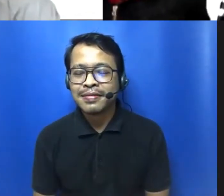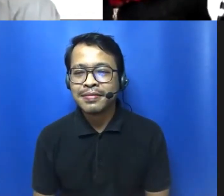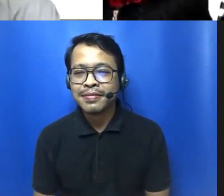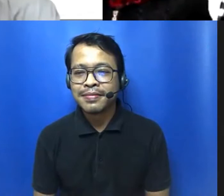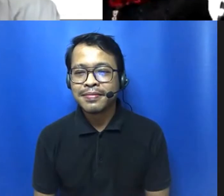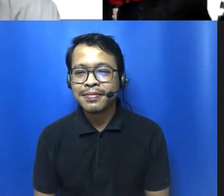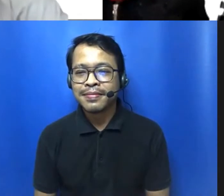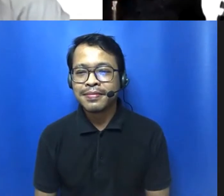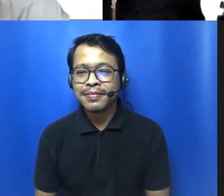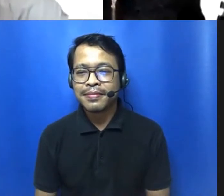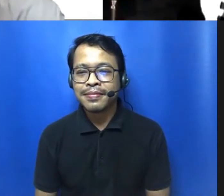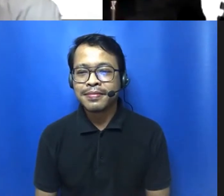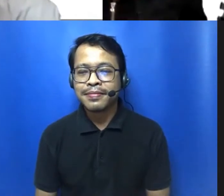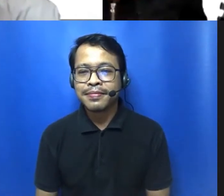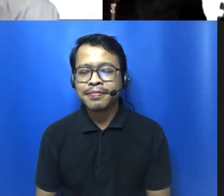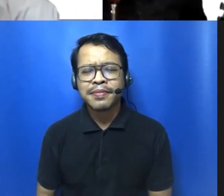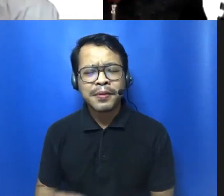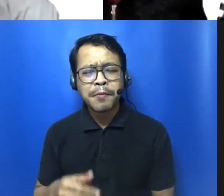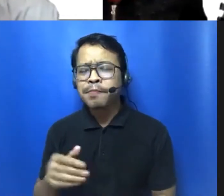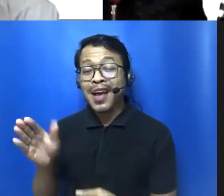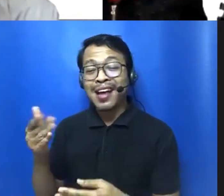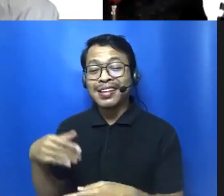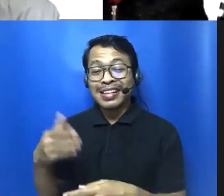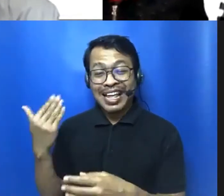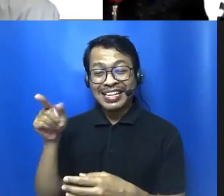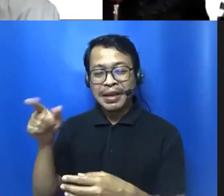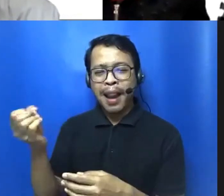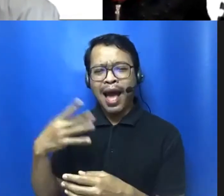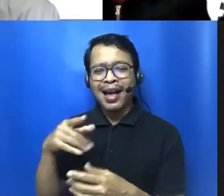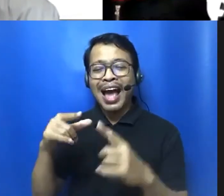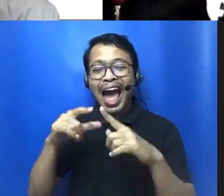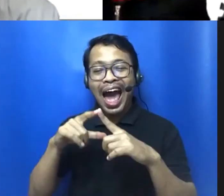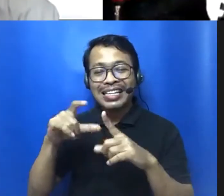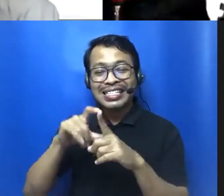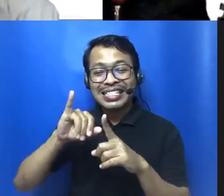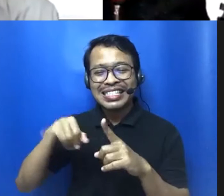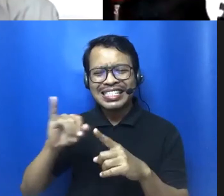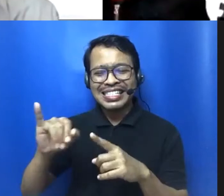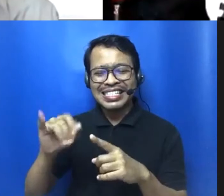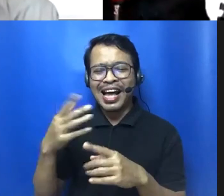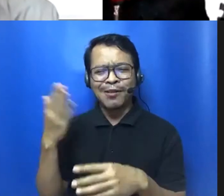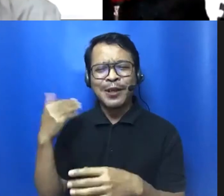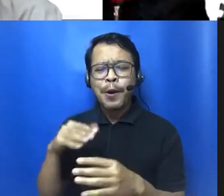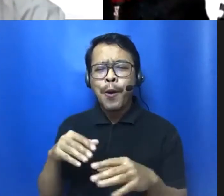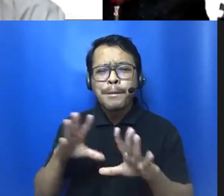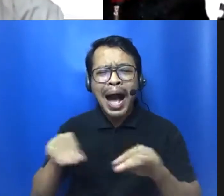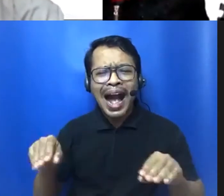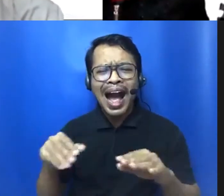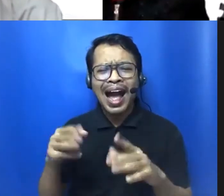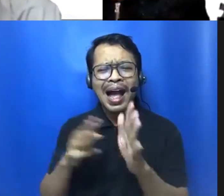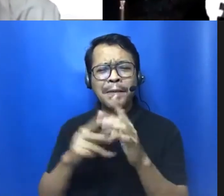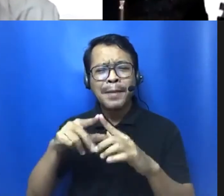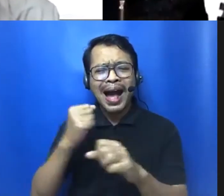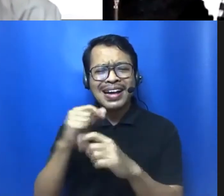Gimana Pak? Waktu kan Aji tadi bilang sempat takut ya Bu ya untuk magang ya Bu ya. Nah, yang akhirnya bikin Aji